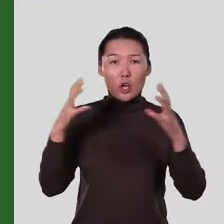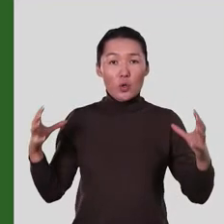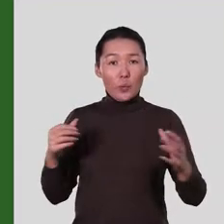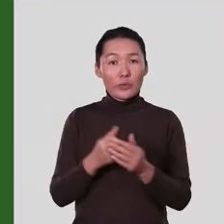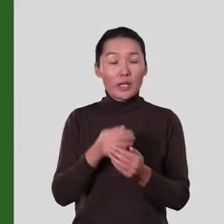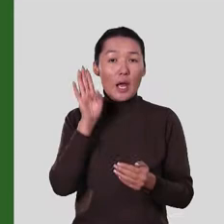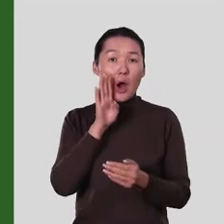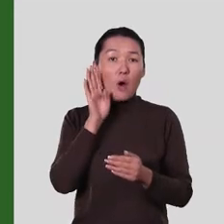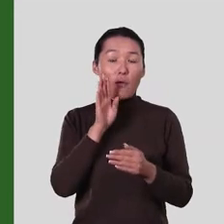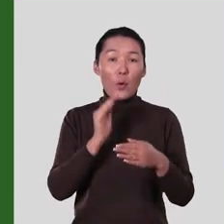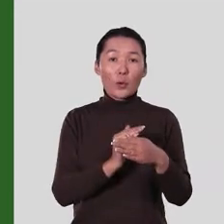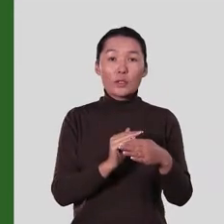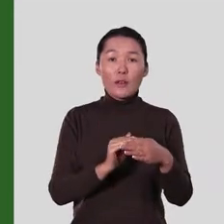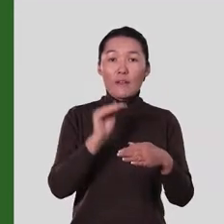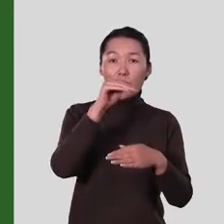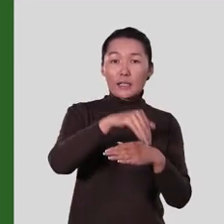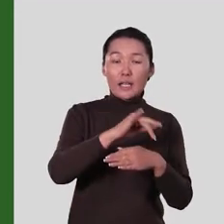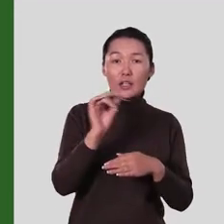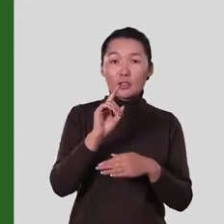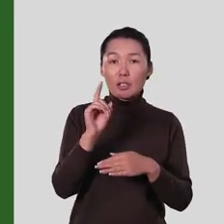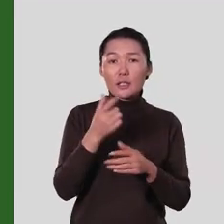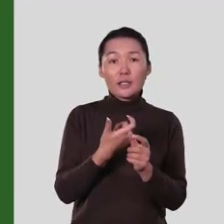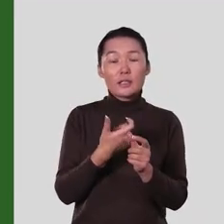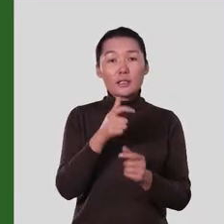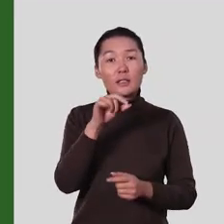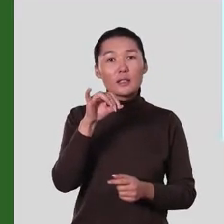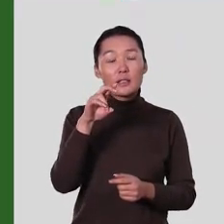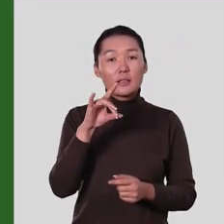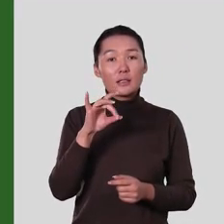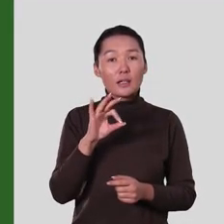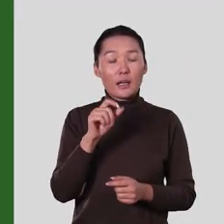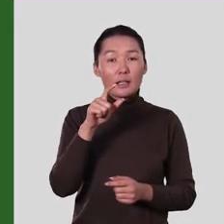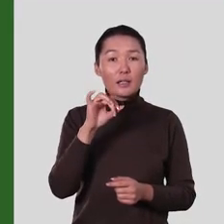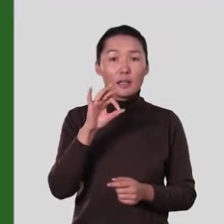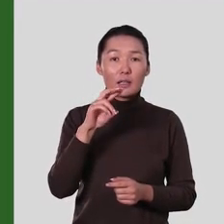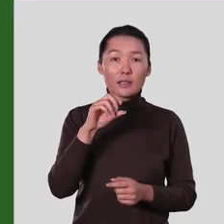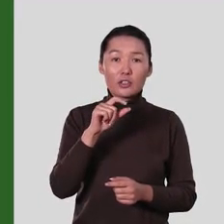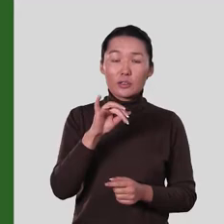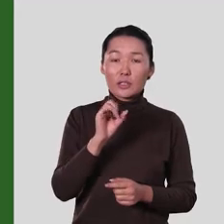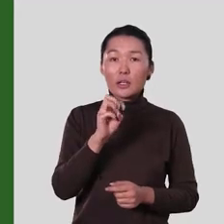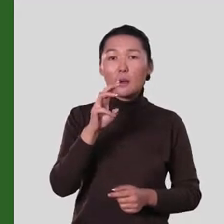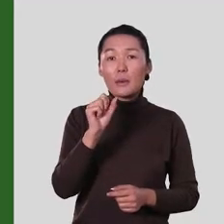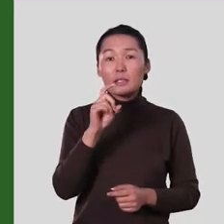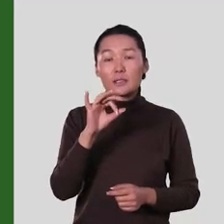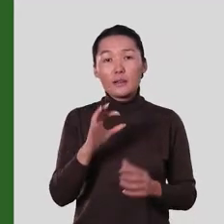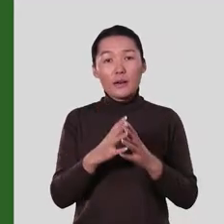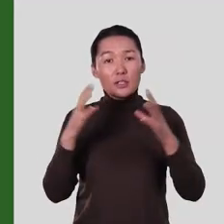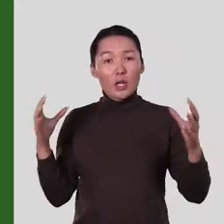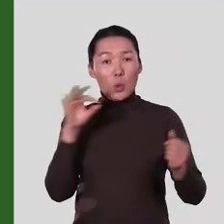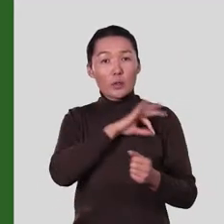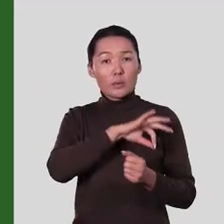Воды, выходящие из гидрогеологических массивов в виде родников, широко используются в